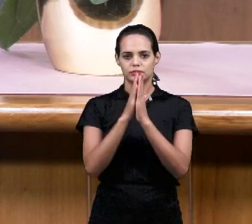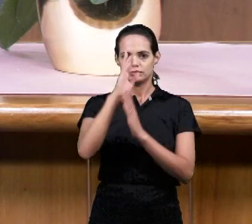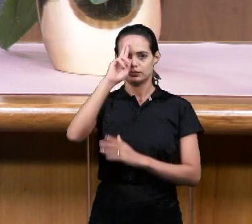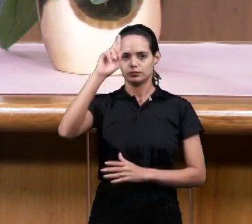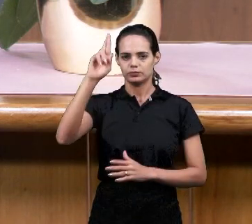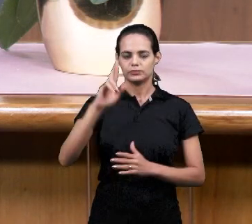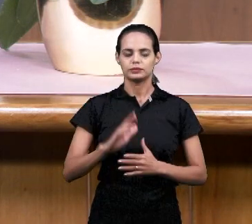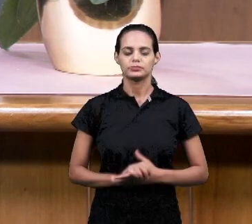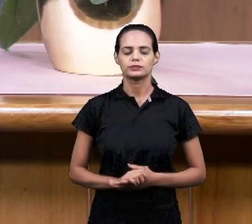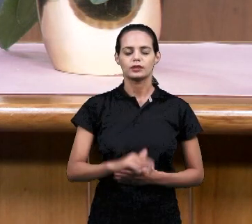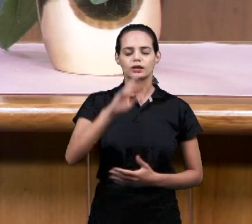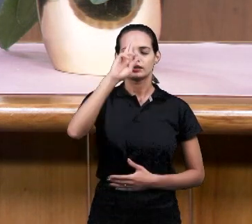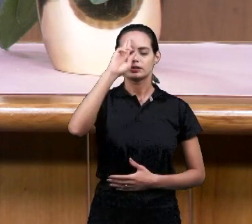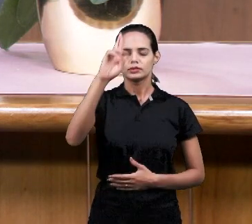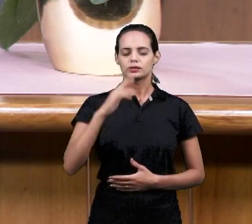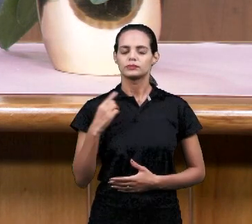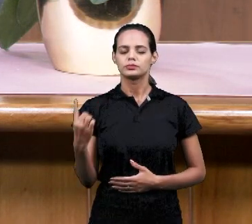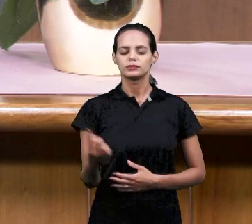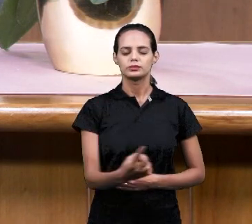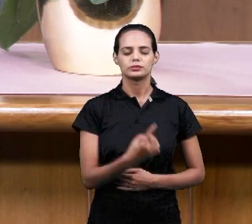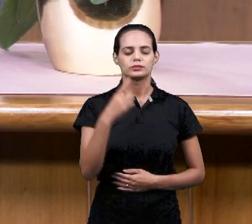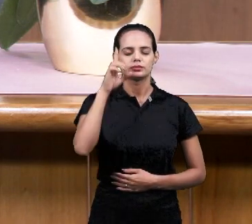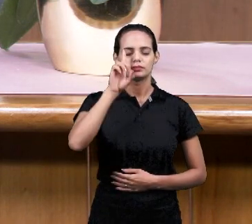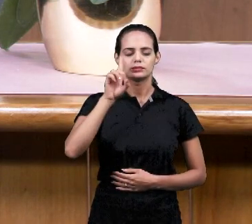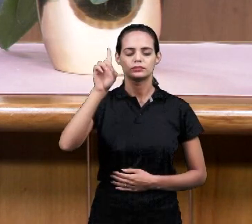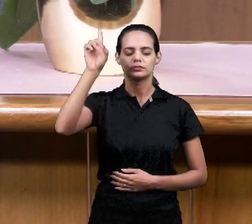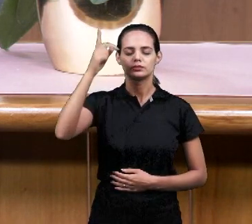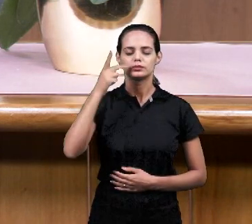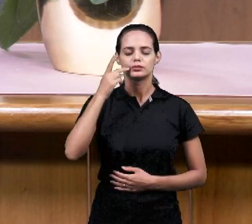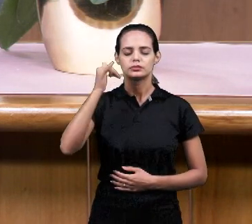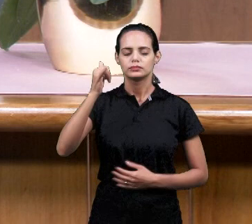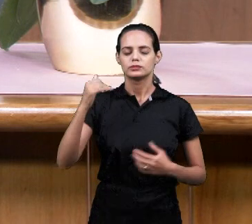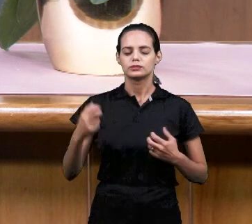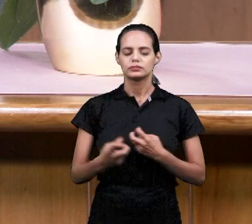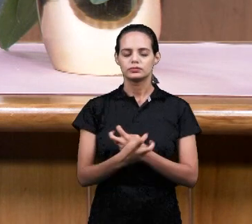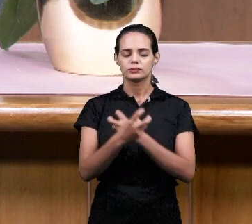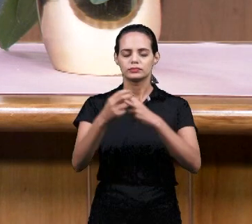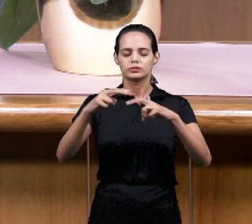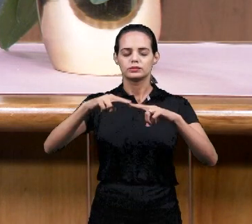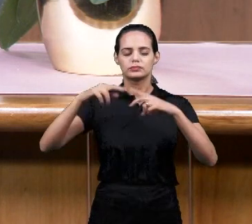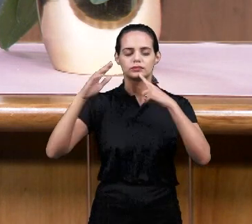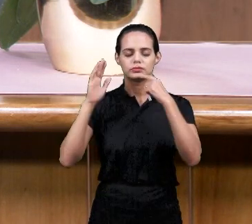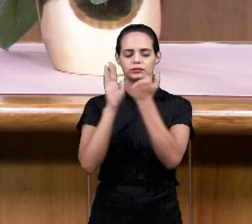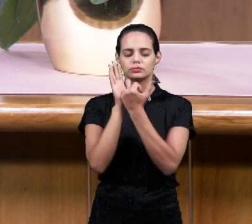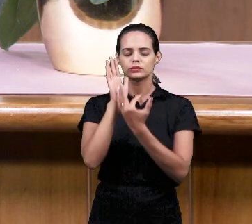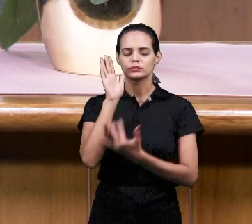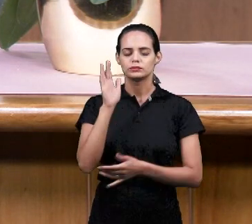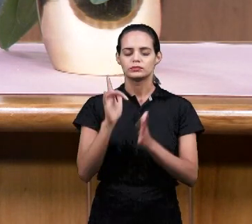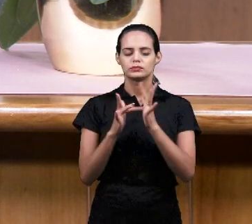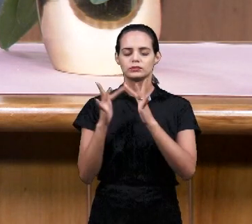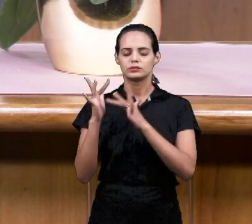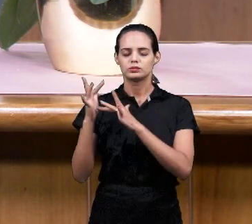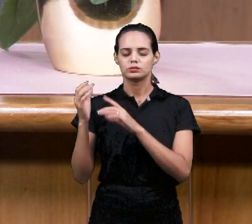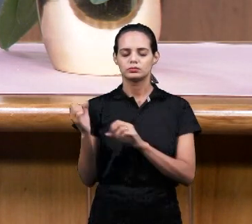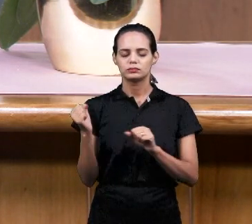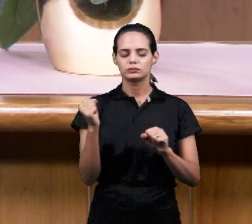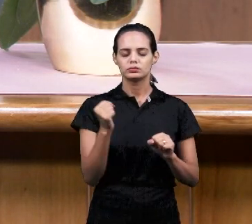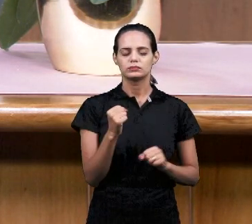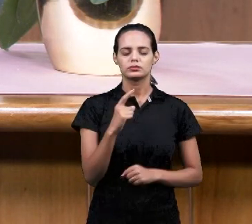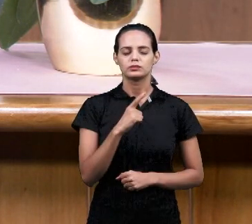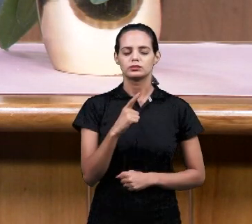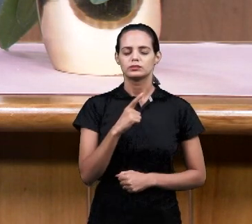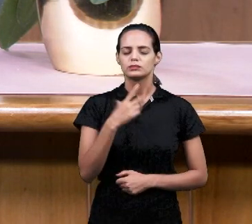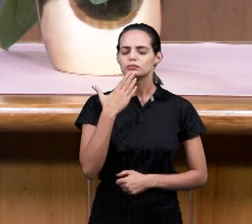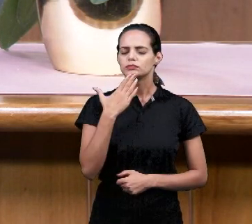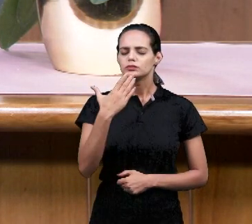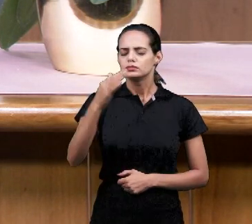Seigneur, notre Dieu, notre Père, nous prions à toi par le pouvoir du sang du Seigneur Jésus et nous supplions, Seigneur Dieu, une bénédiction